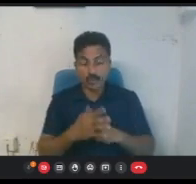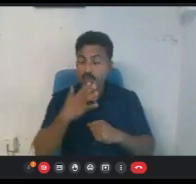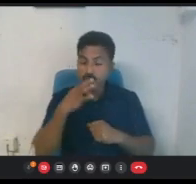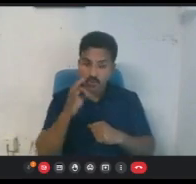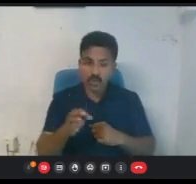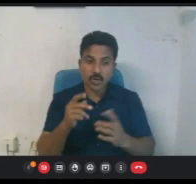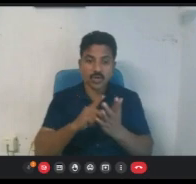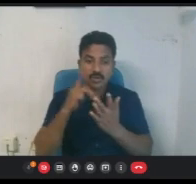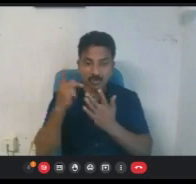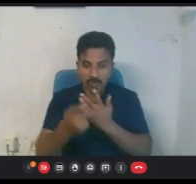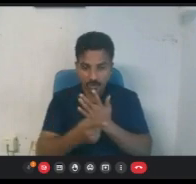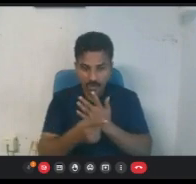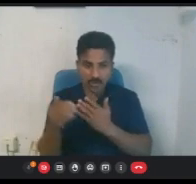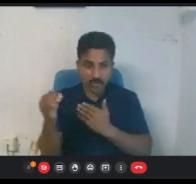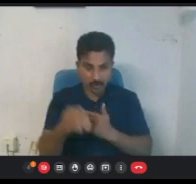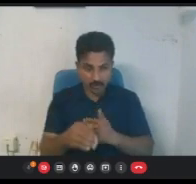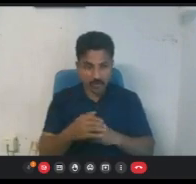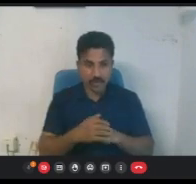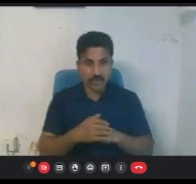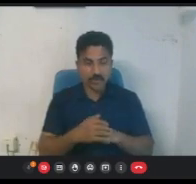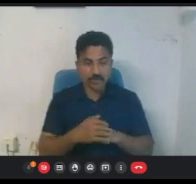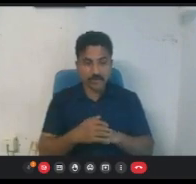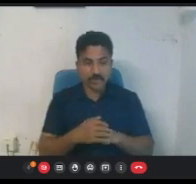പദ്ധതി കൊണ്ടുവരുമ്പോൾ, അതിന്റെ പരിപാടി കൊണ്ടുവരുമ്പോൾ അത്